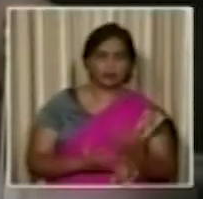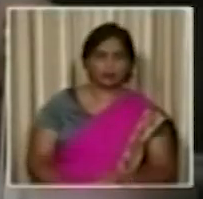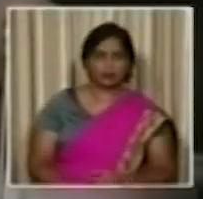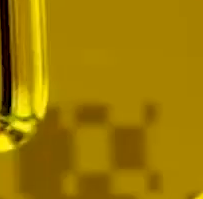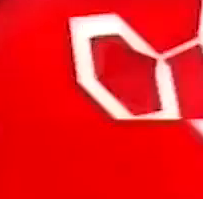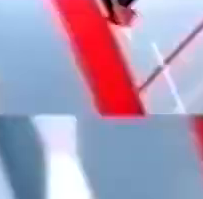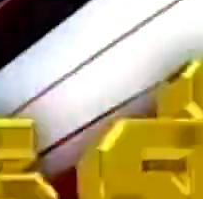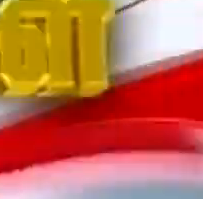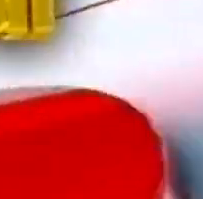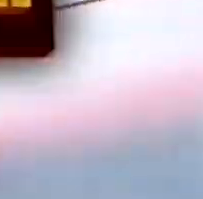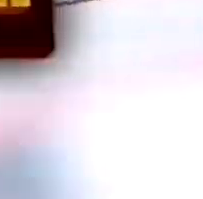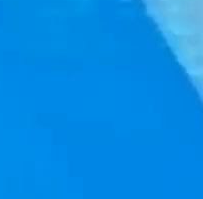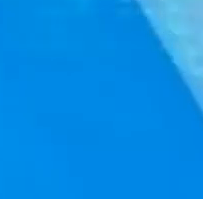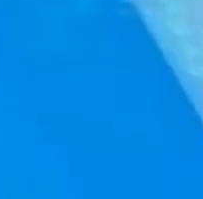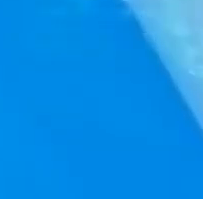இருக்கின்றார்கள்.